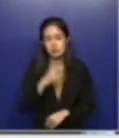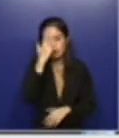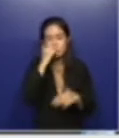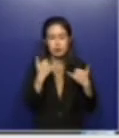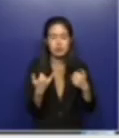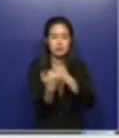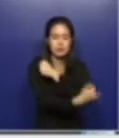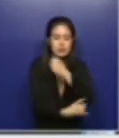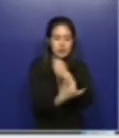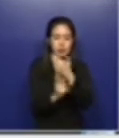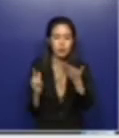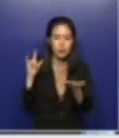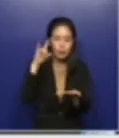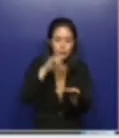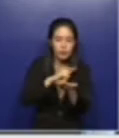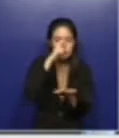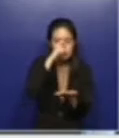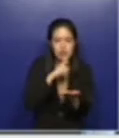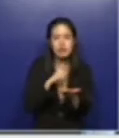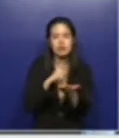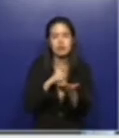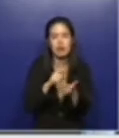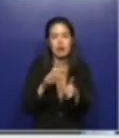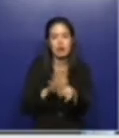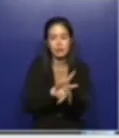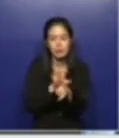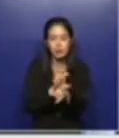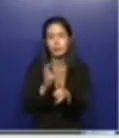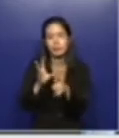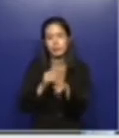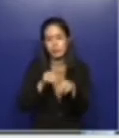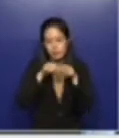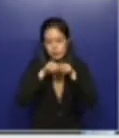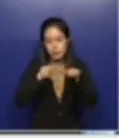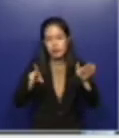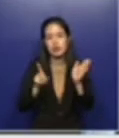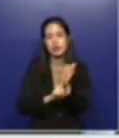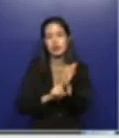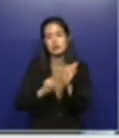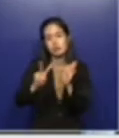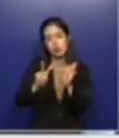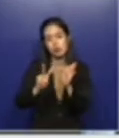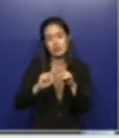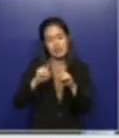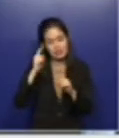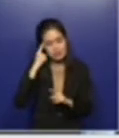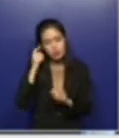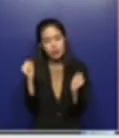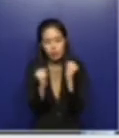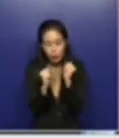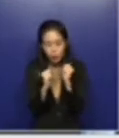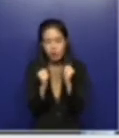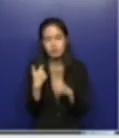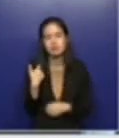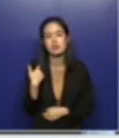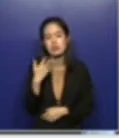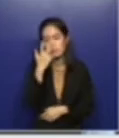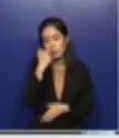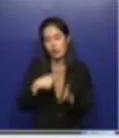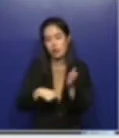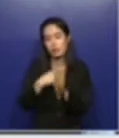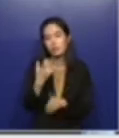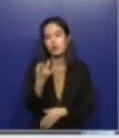องโดยอ้างว่ากลัวระบาดรอบสองเหตุที่มีผลกระทบอย่